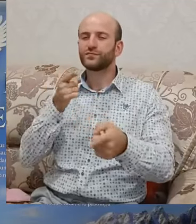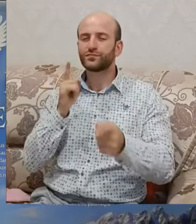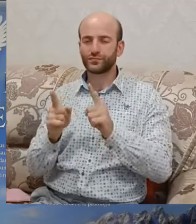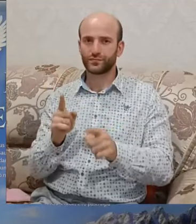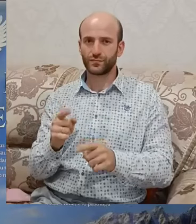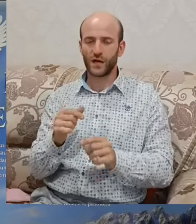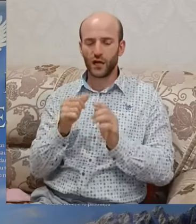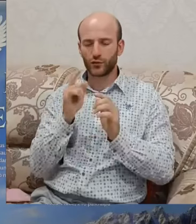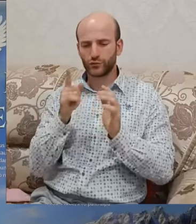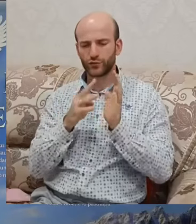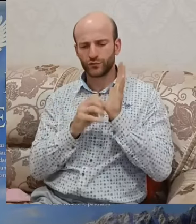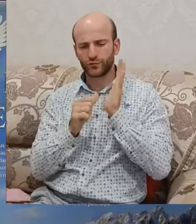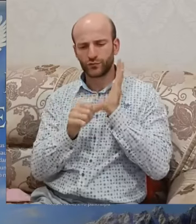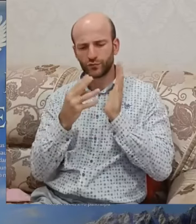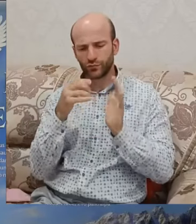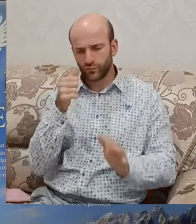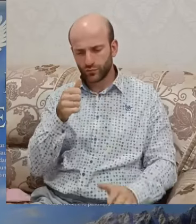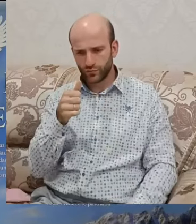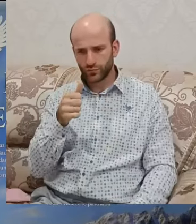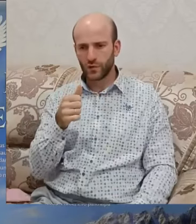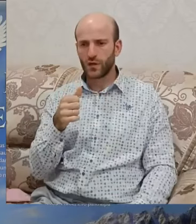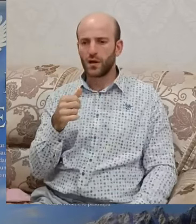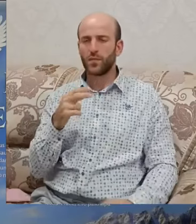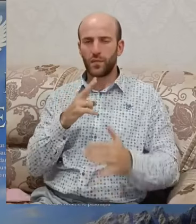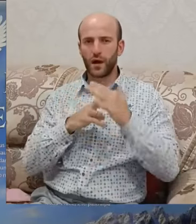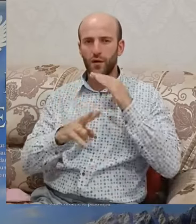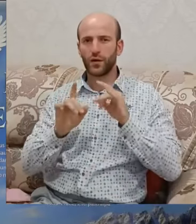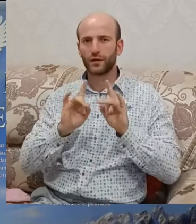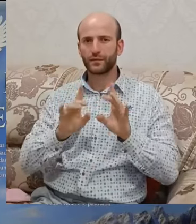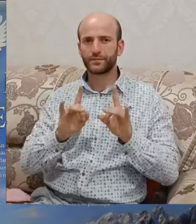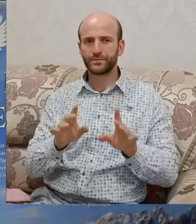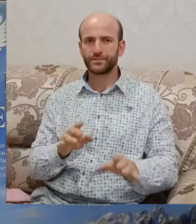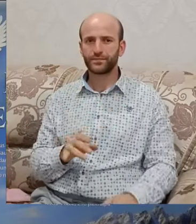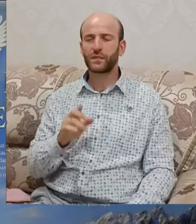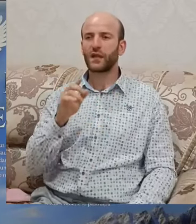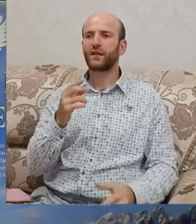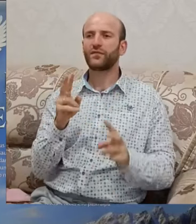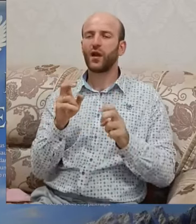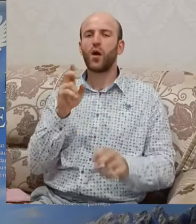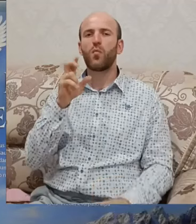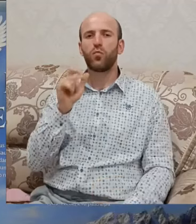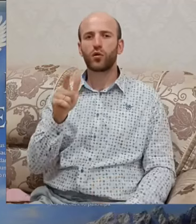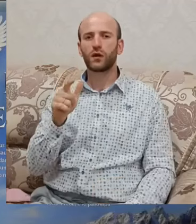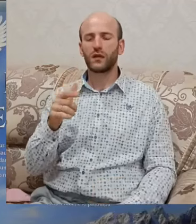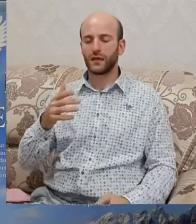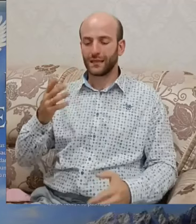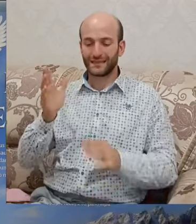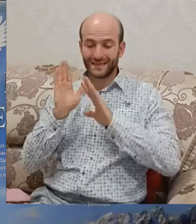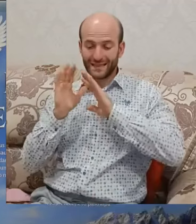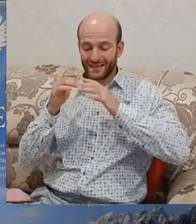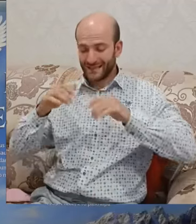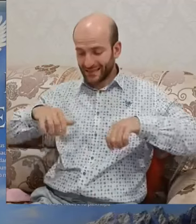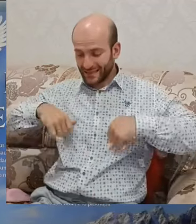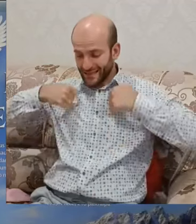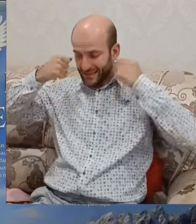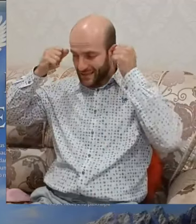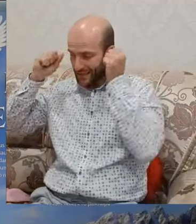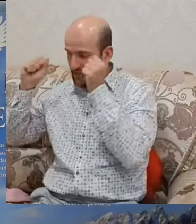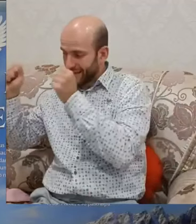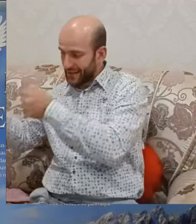год 06:14. Dievas nusiima savo apdangalą. Бог снимает с себя покров. Dabar prie tobulumo.